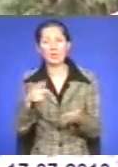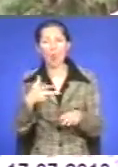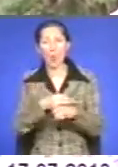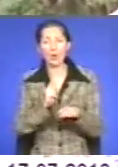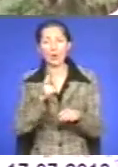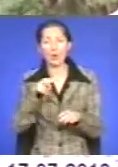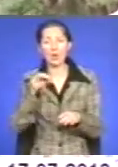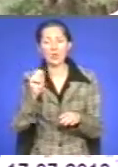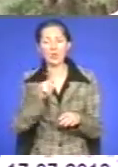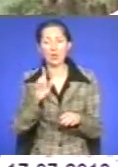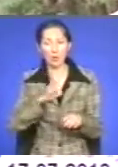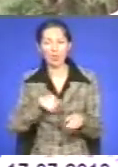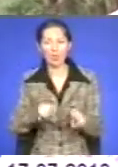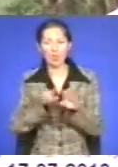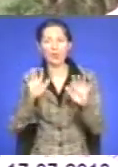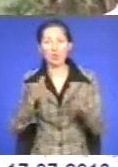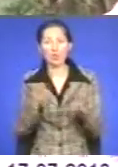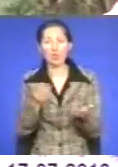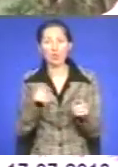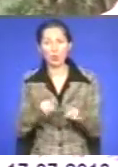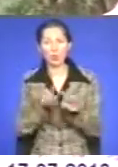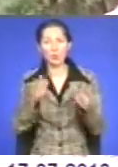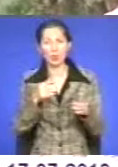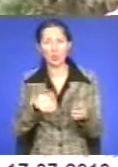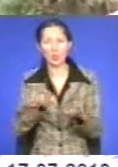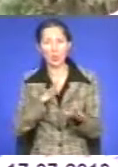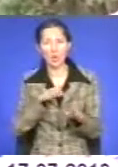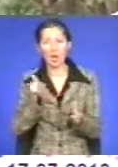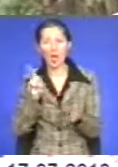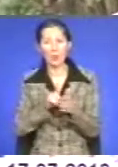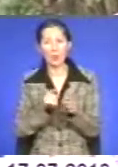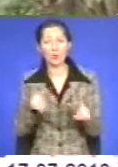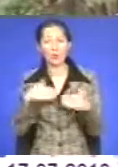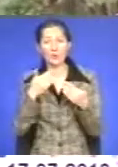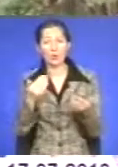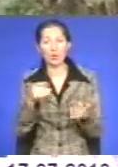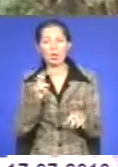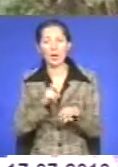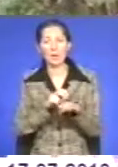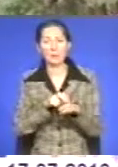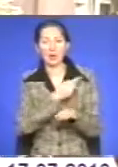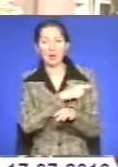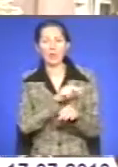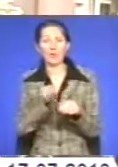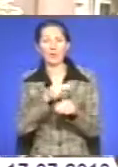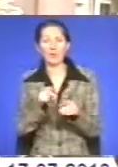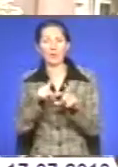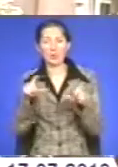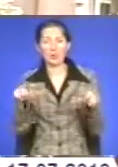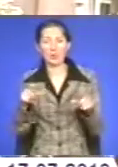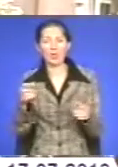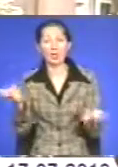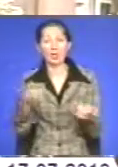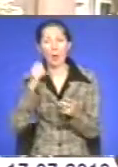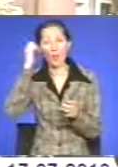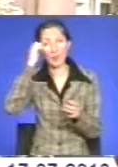чи були такі випадки. І якщо такі випадки все ж таки були, необхідно обов'язково звернутися в лікувально-профілактичні заклади. Слід пам'ятати,